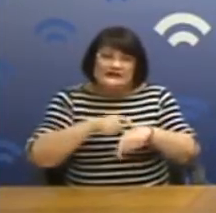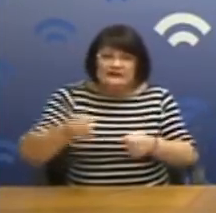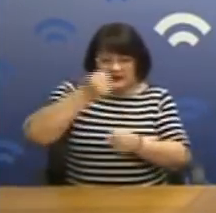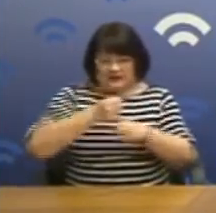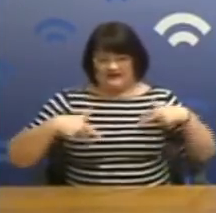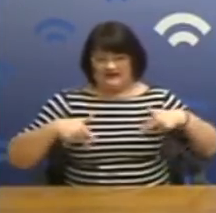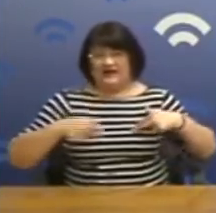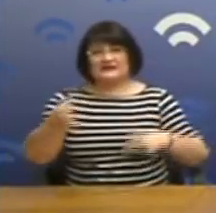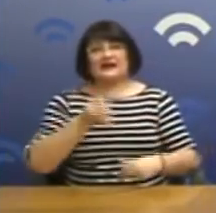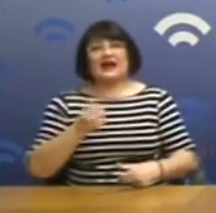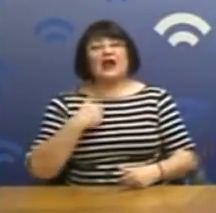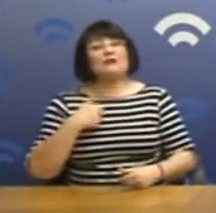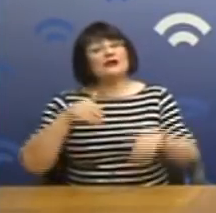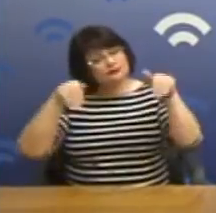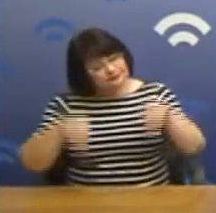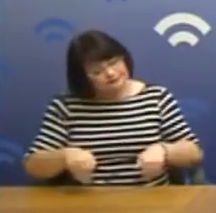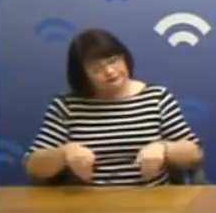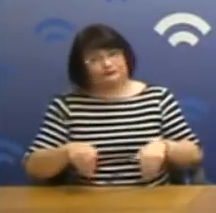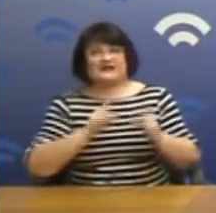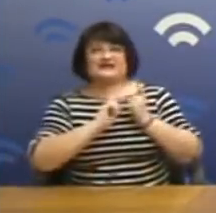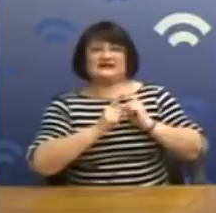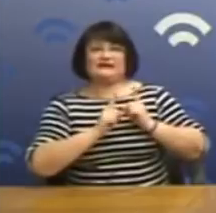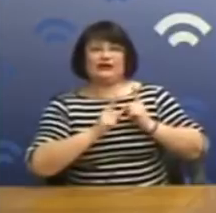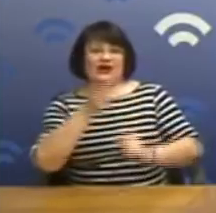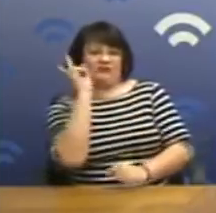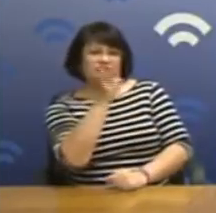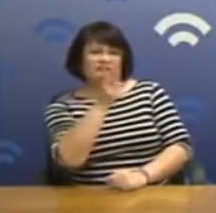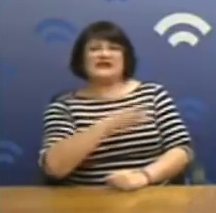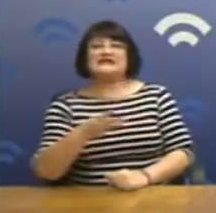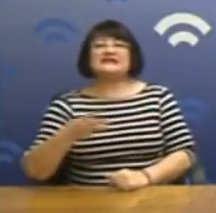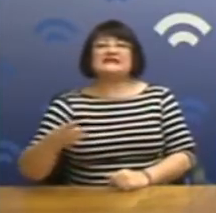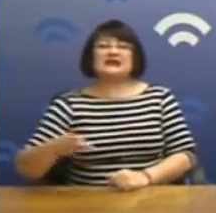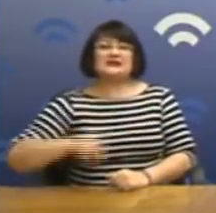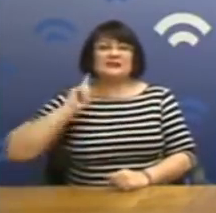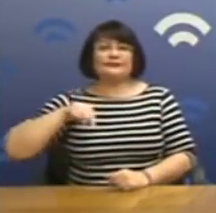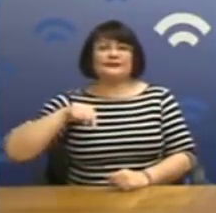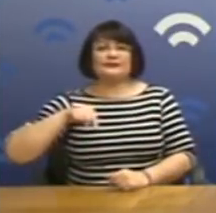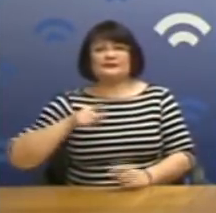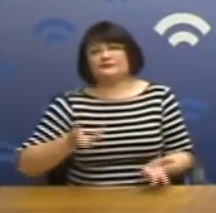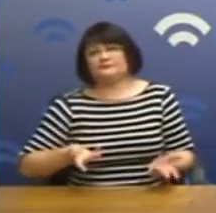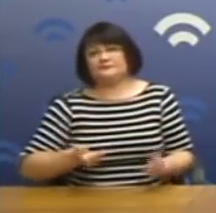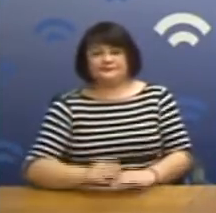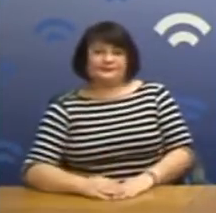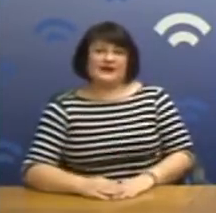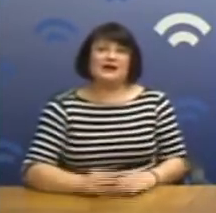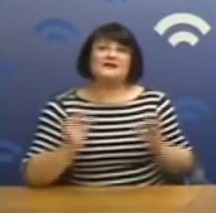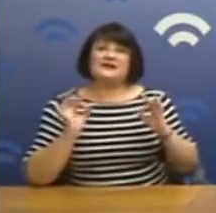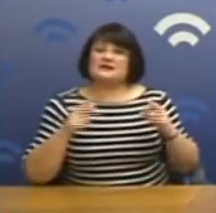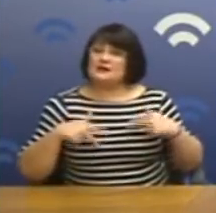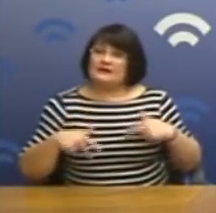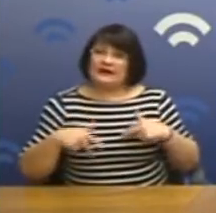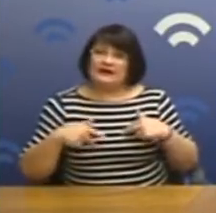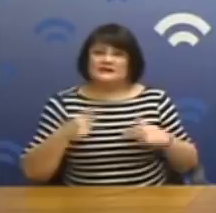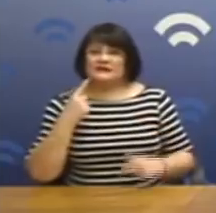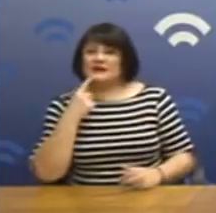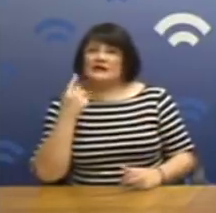ότι εκείνη θα την τηρήσει πιστά και κατηγορεί το ΣΥΡΙΖΑ ότι αυτός δεν το έκανε. Μάλιστα, η κυβέρνηση